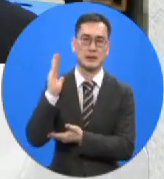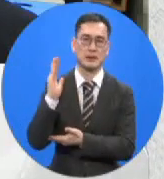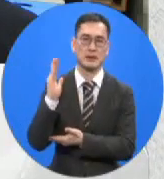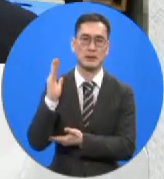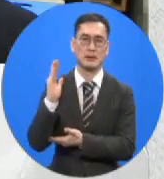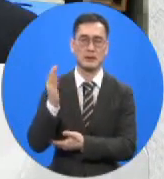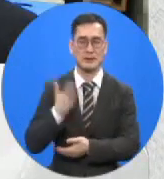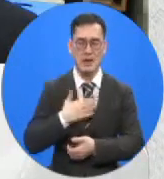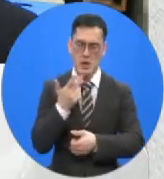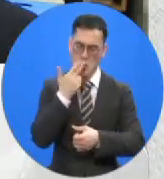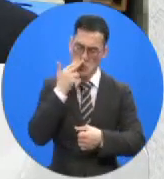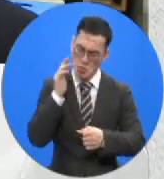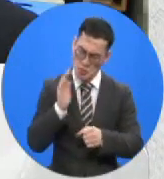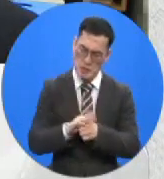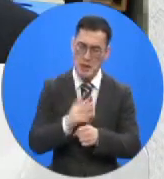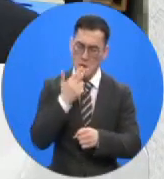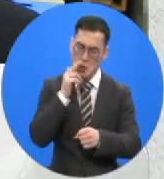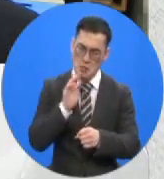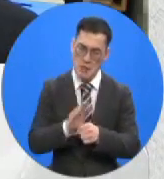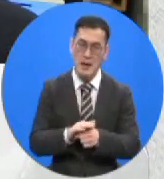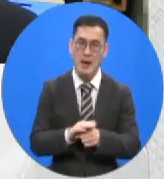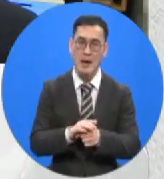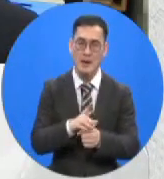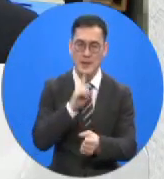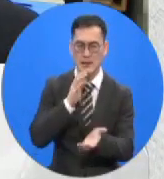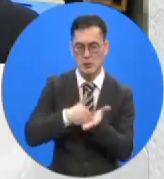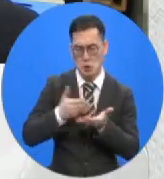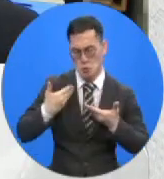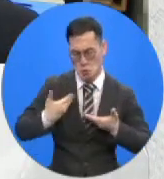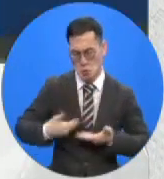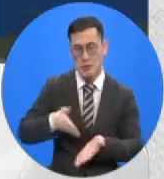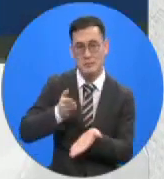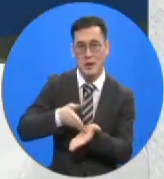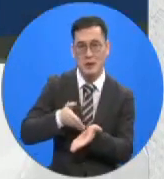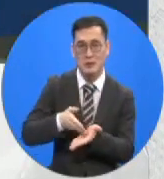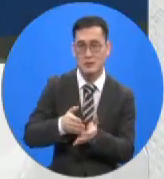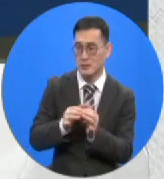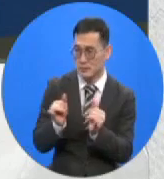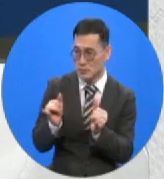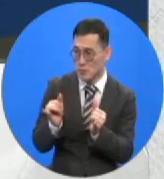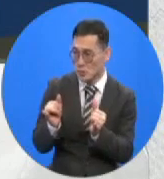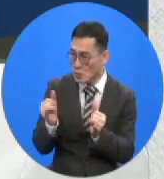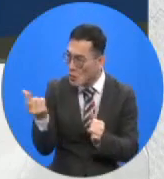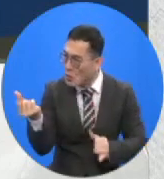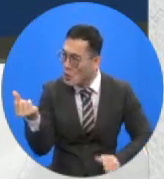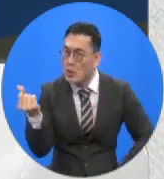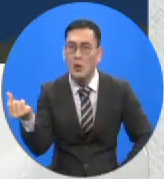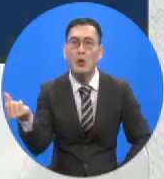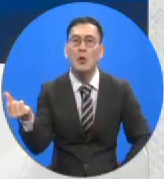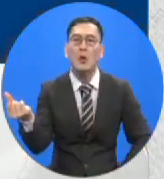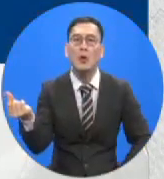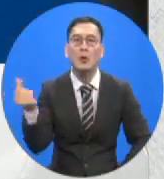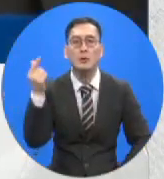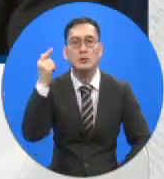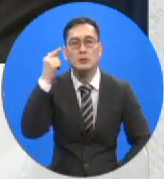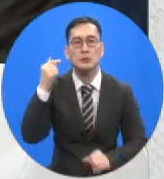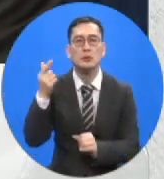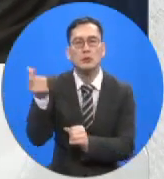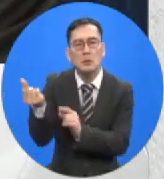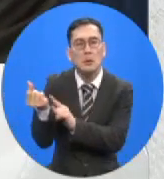억울하다. 억울하다라는 거를 보일 수 있다고 저는 봐요. 그래서 임종석 비서실장의 최대